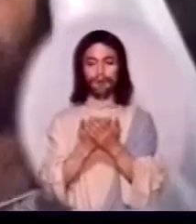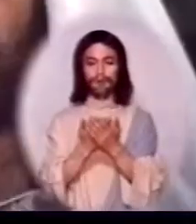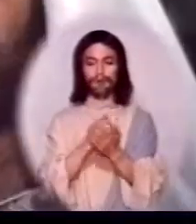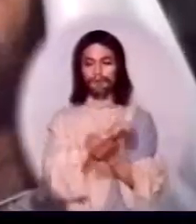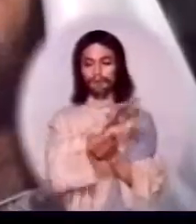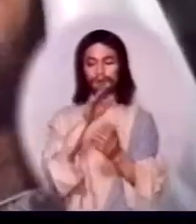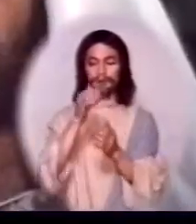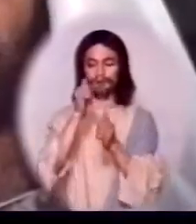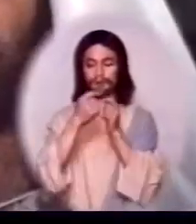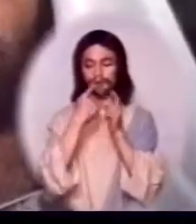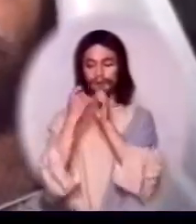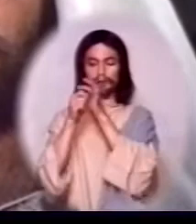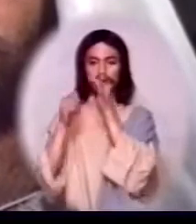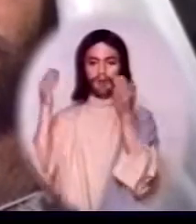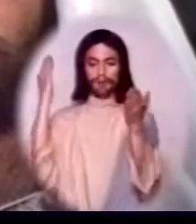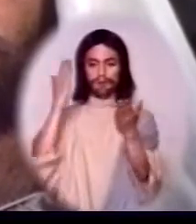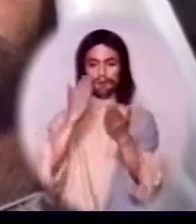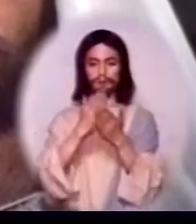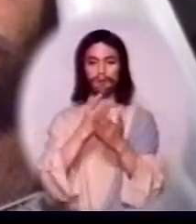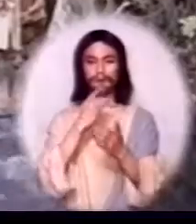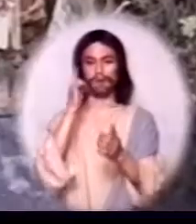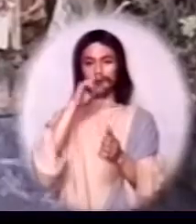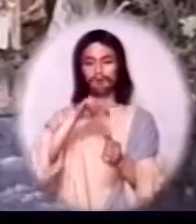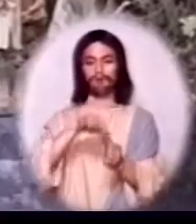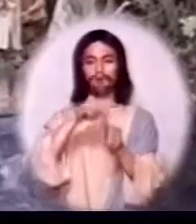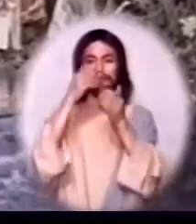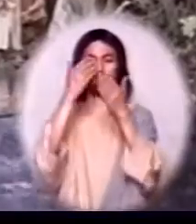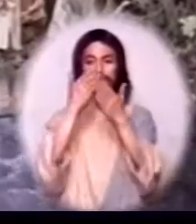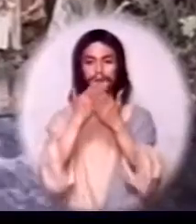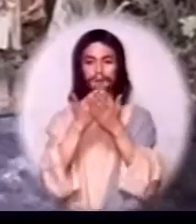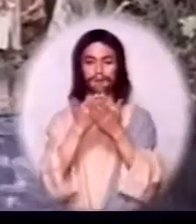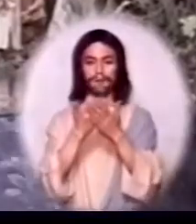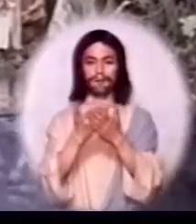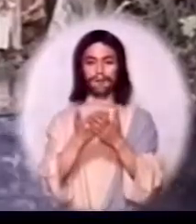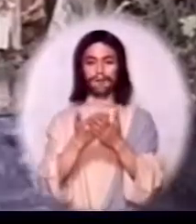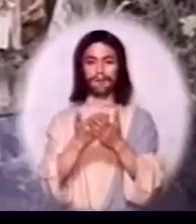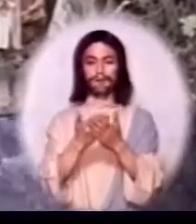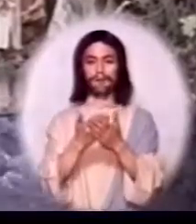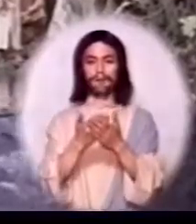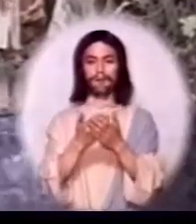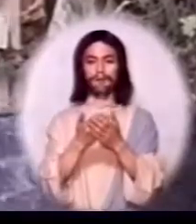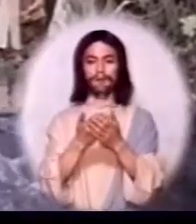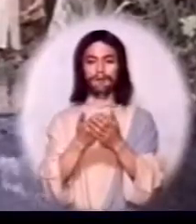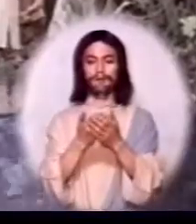주옵시고, 우리를 시험에 들게 하지 마옵시고, 다만 악에서 구하옵소서.